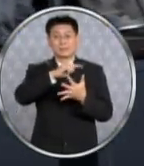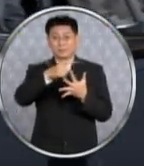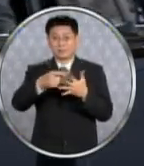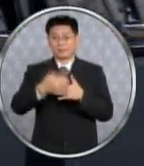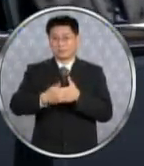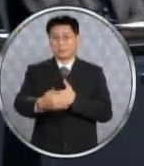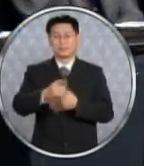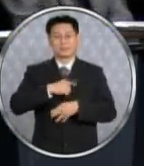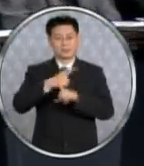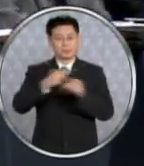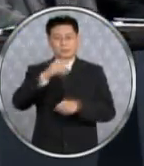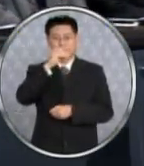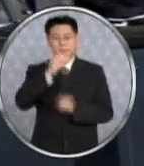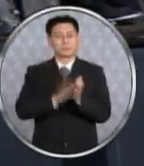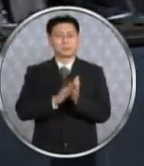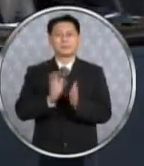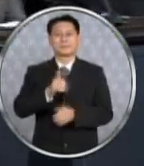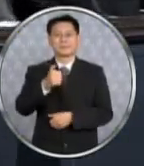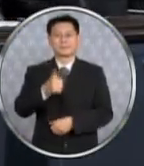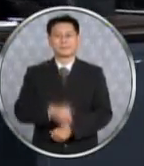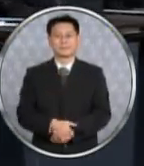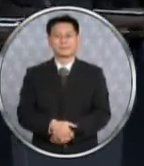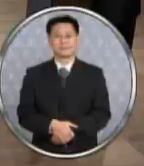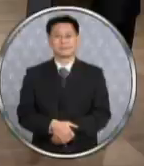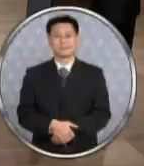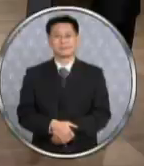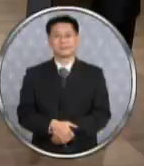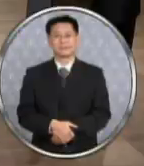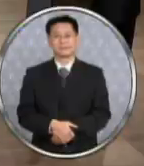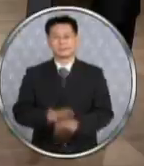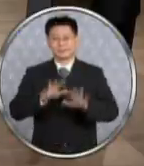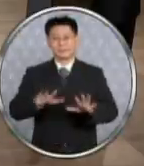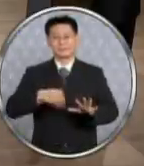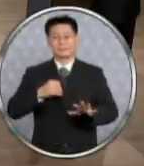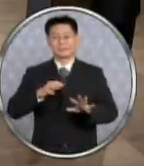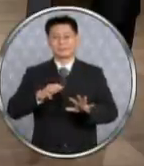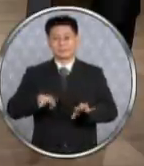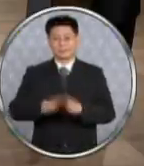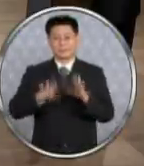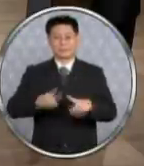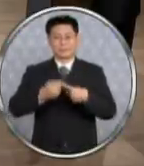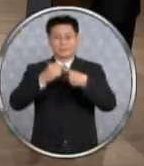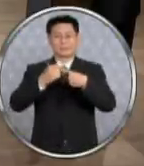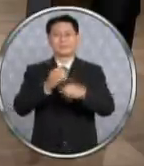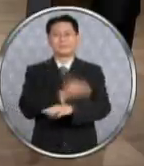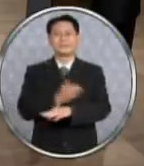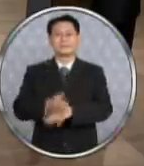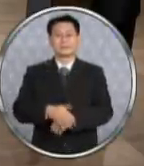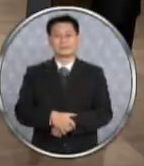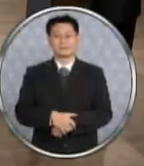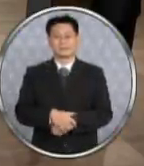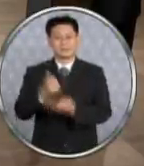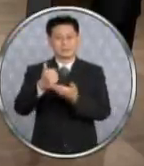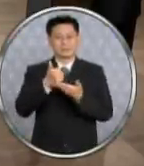过程中保持安静，不要鼓掌，谢谢。现在我们就进行今天辩论的第一个阶段，首